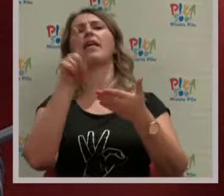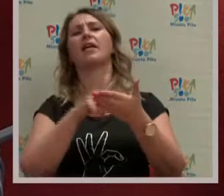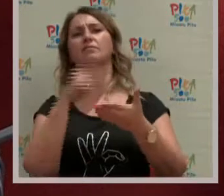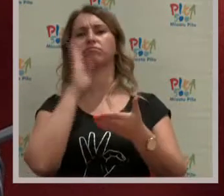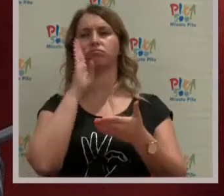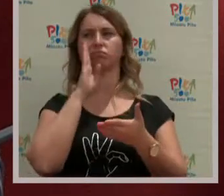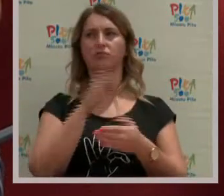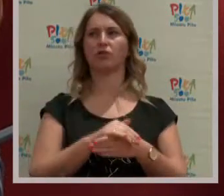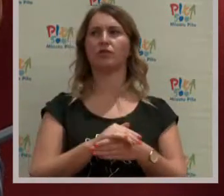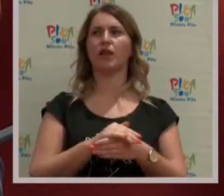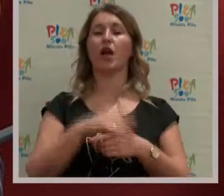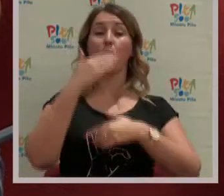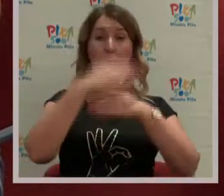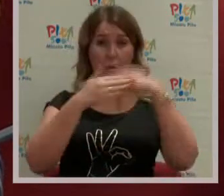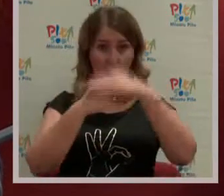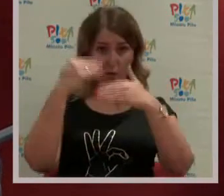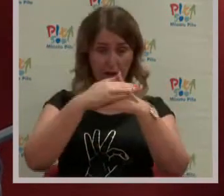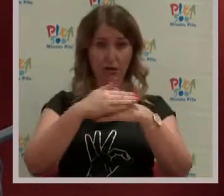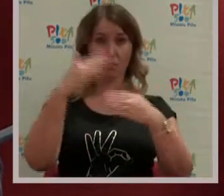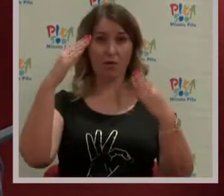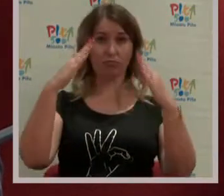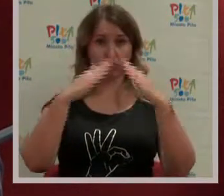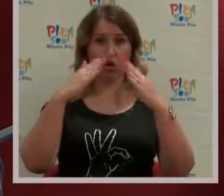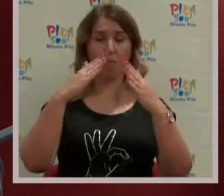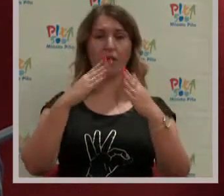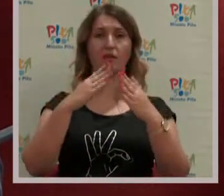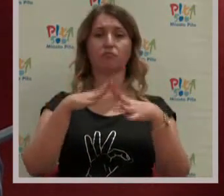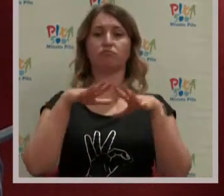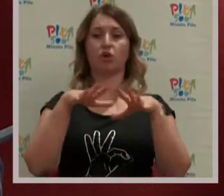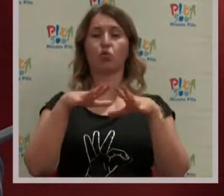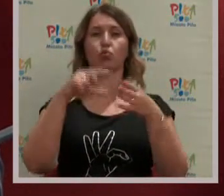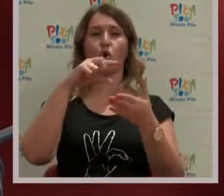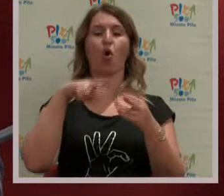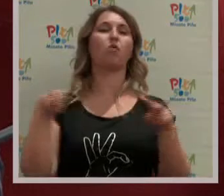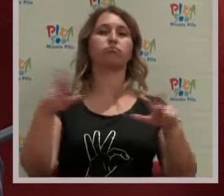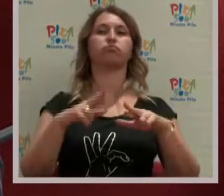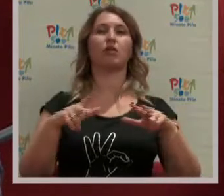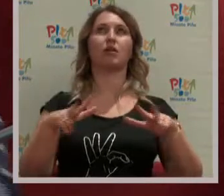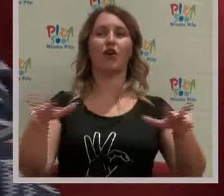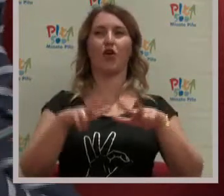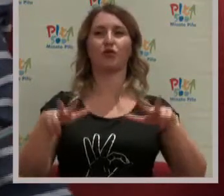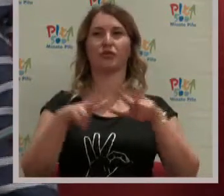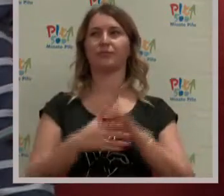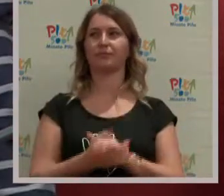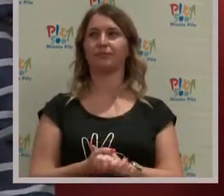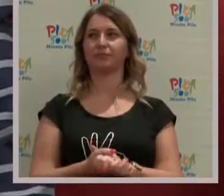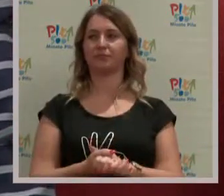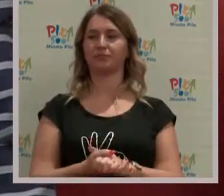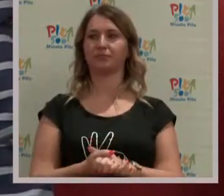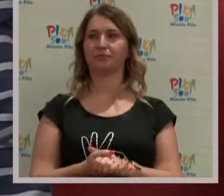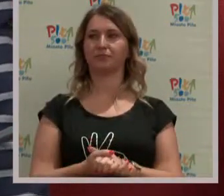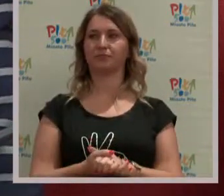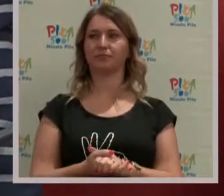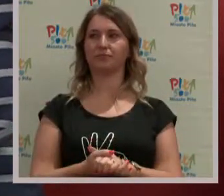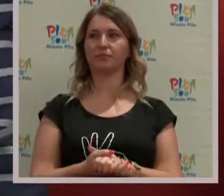dwóch budynków wielorodzinnych dofinansowanych również środkami z Banku Gospodarstwa Krajowego Proszę